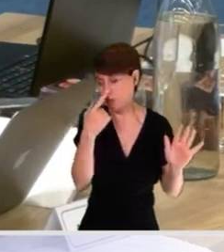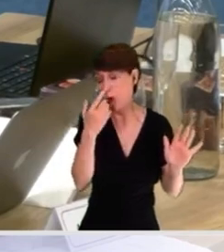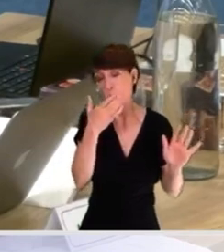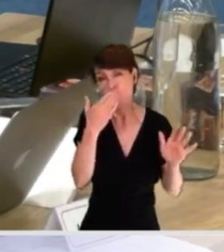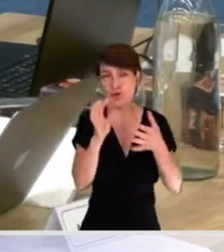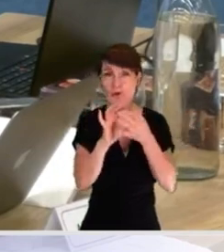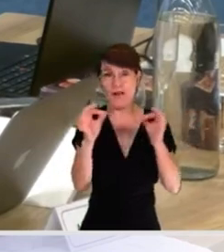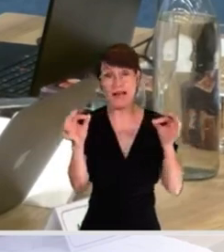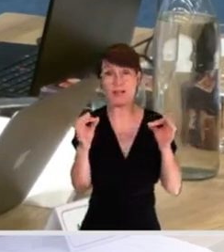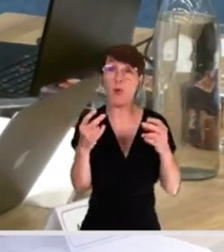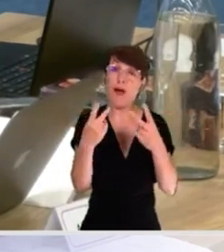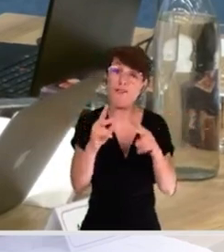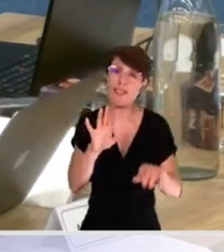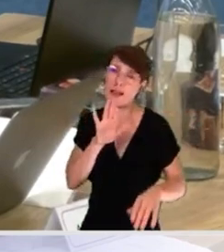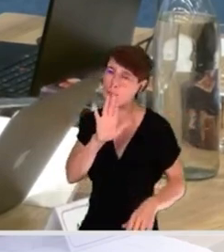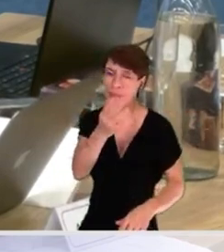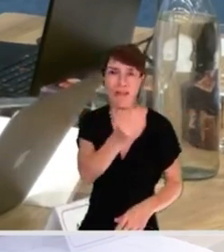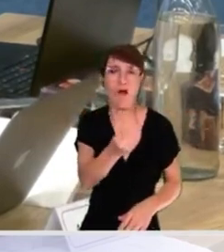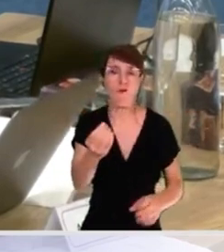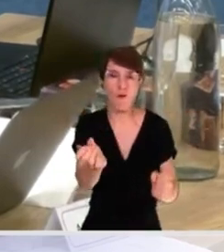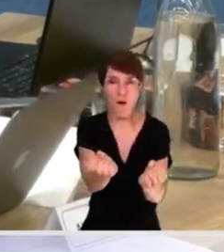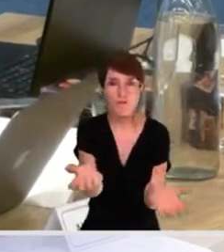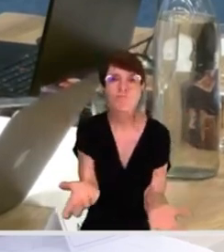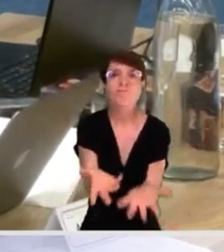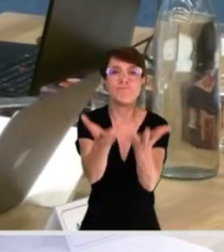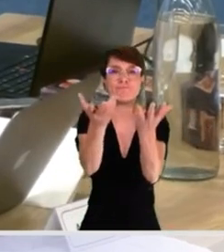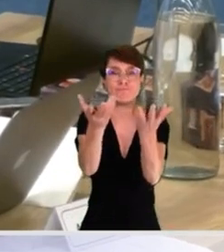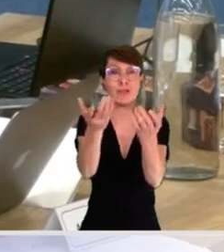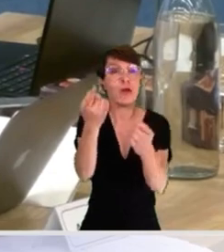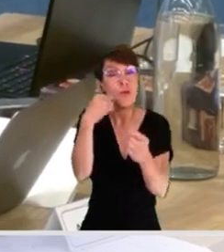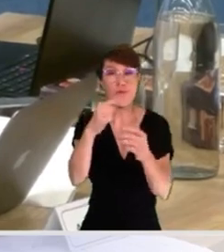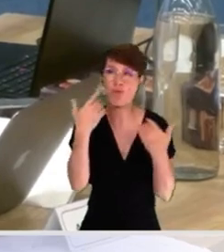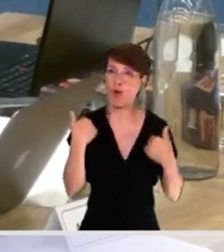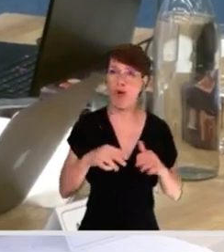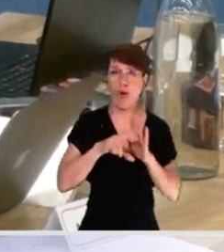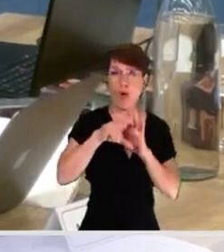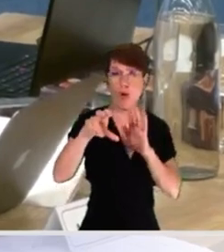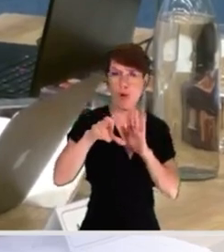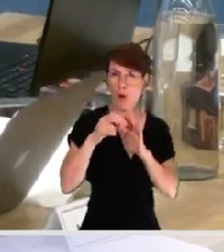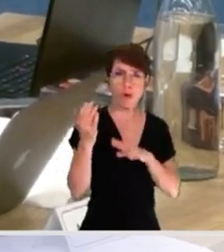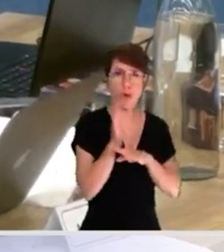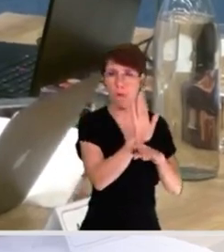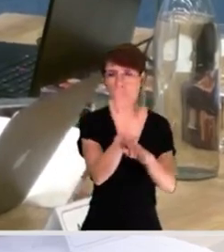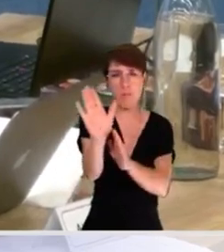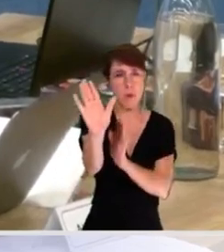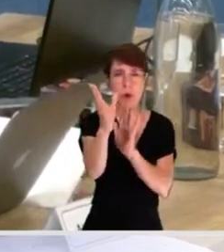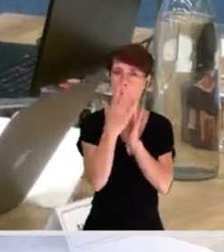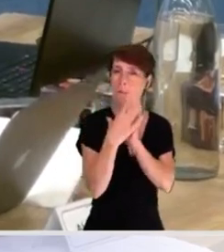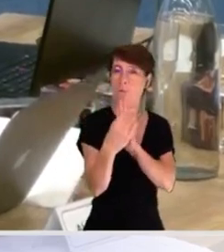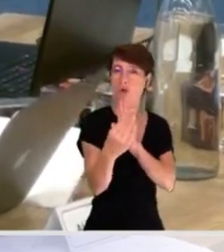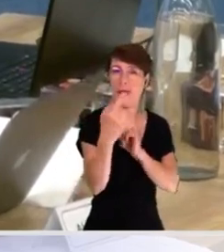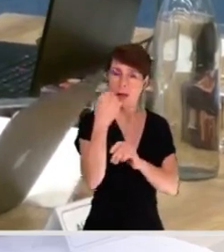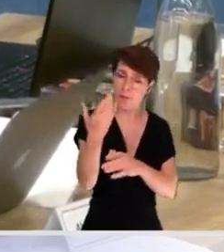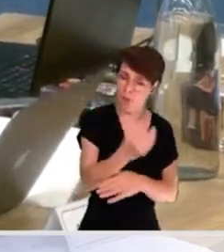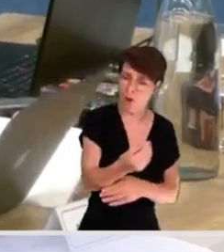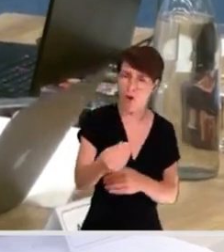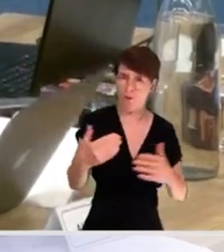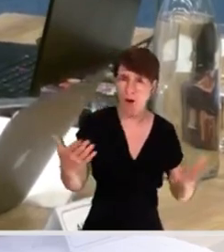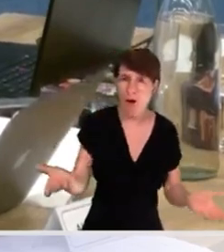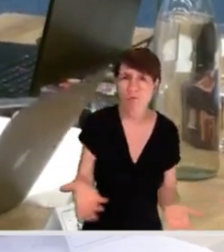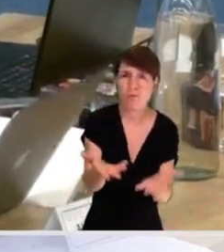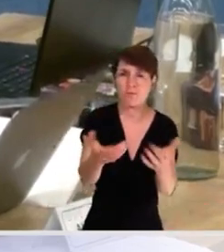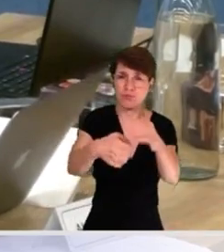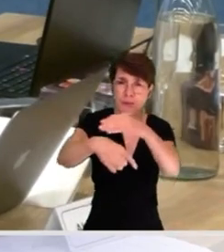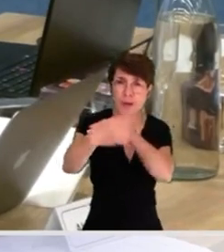afin que Grenoble soit exemplaire dans la préparation de l'avenir de ses enfants. Et cette cité de